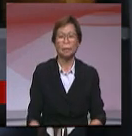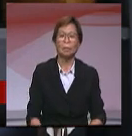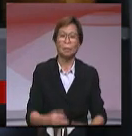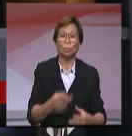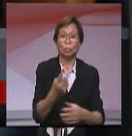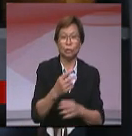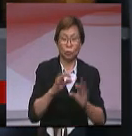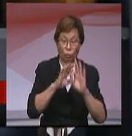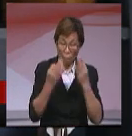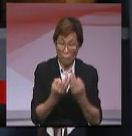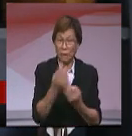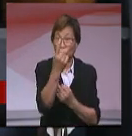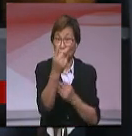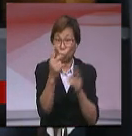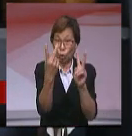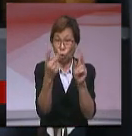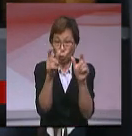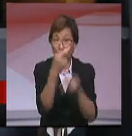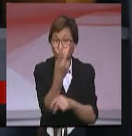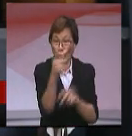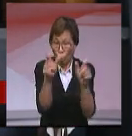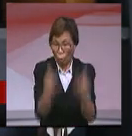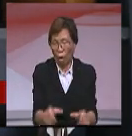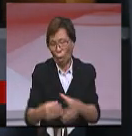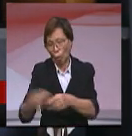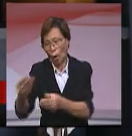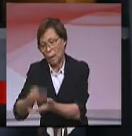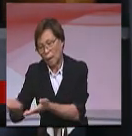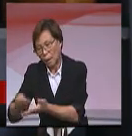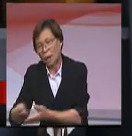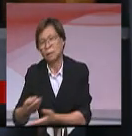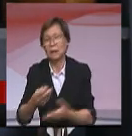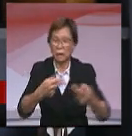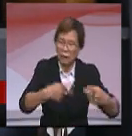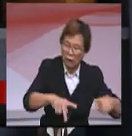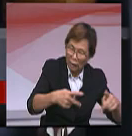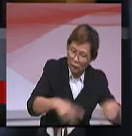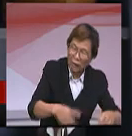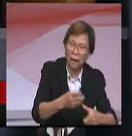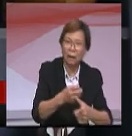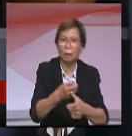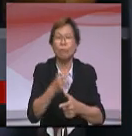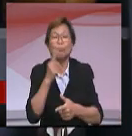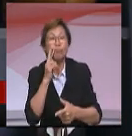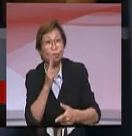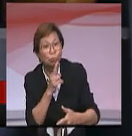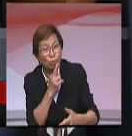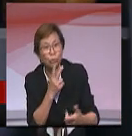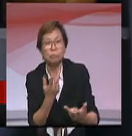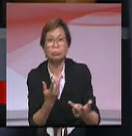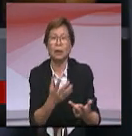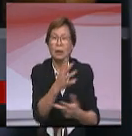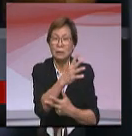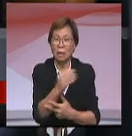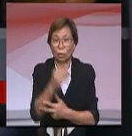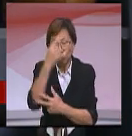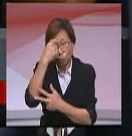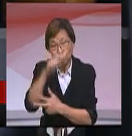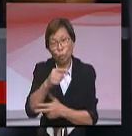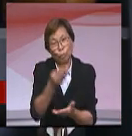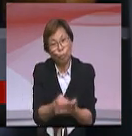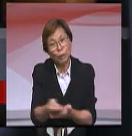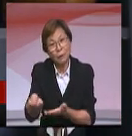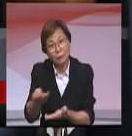membeli barang keperluan makanan di kedai-kedai runcit, di restoran dan juga untuk